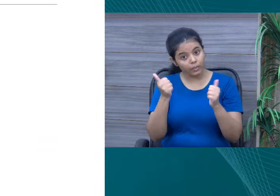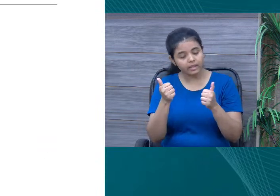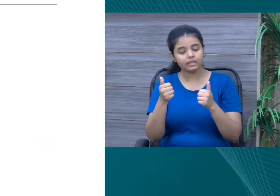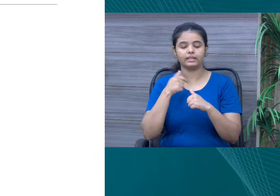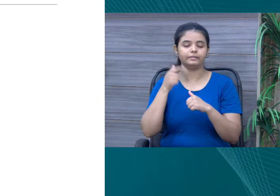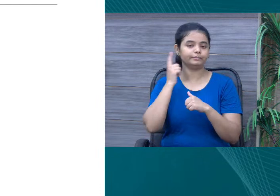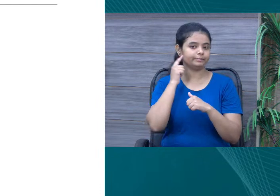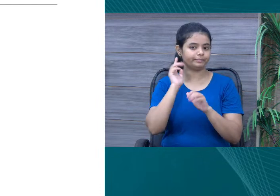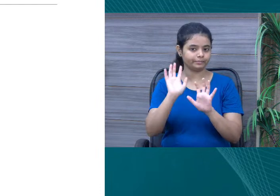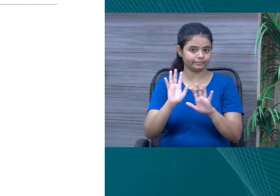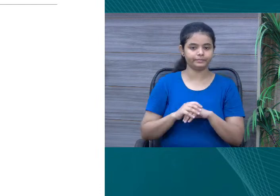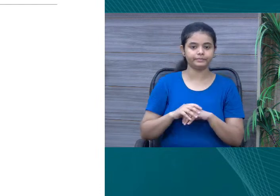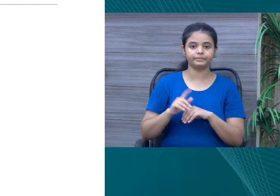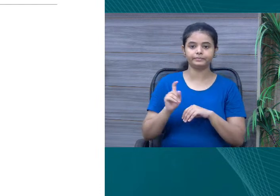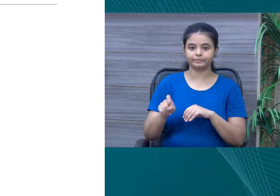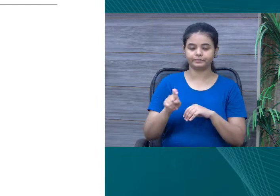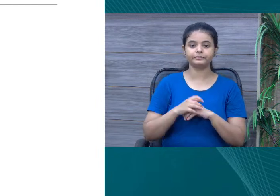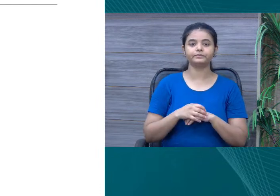थी.